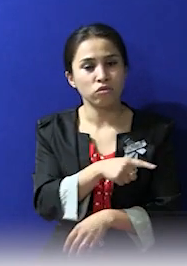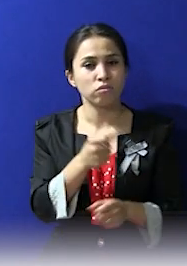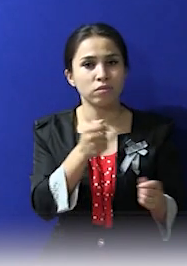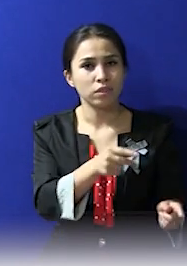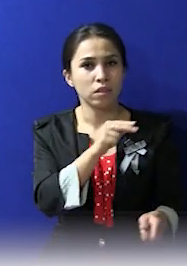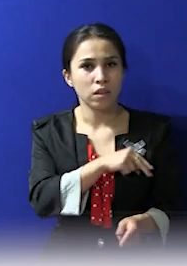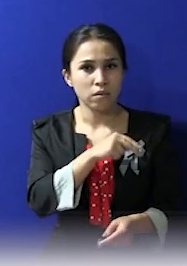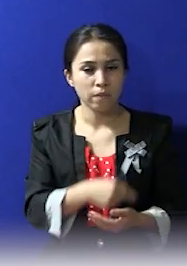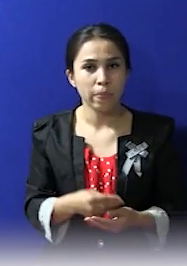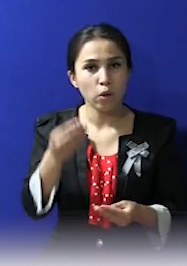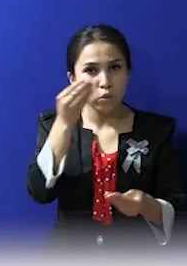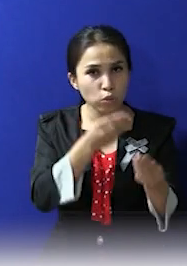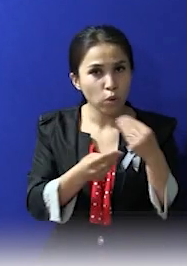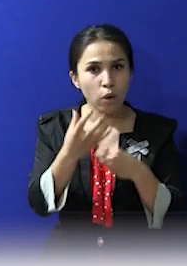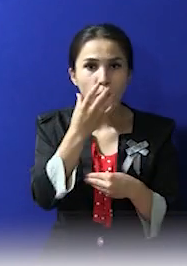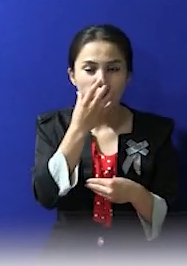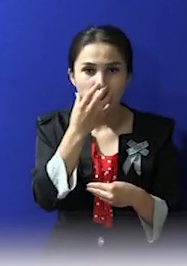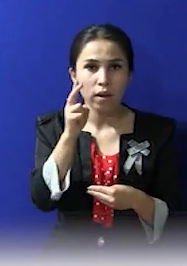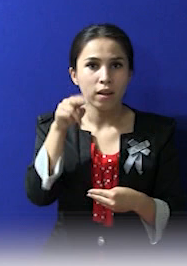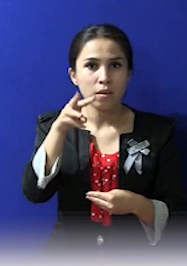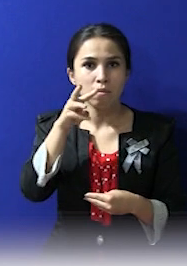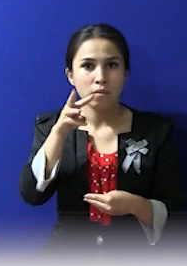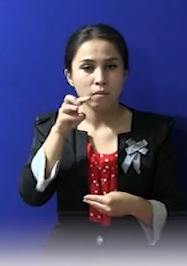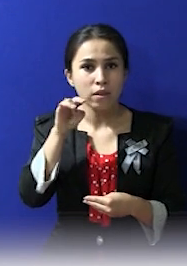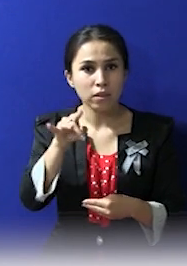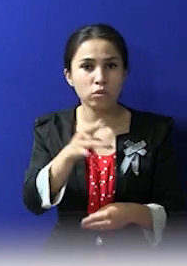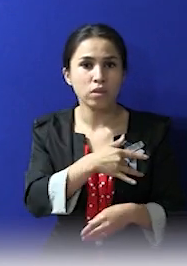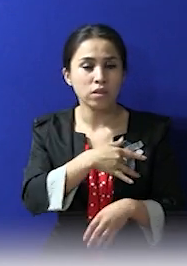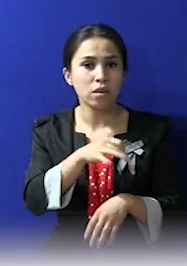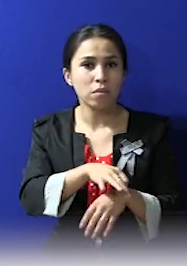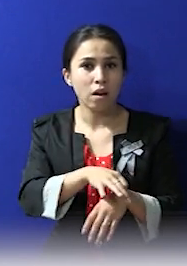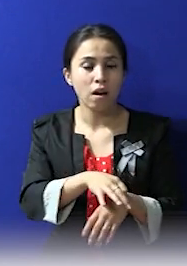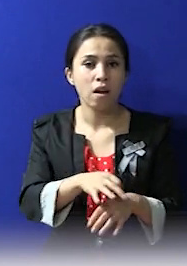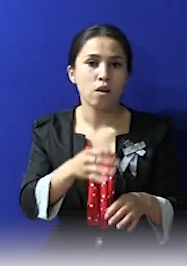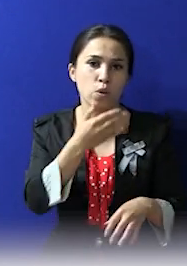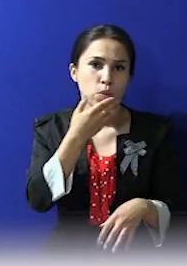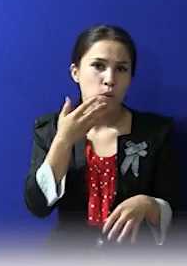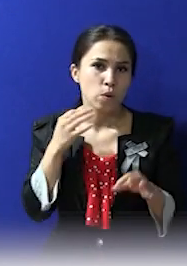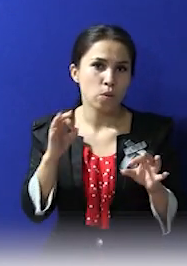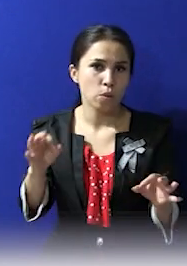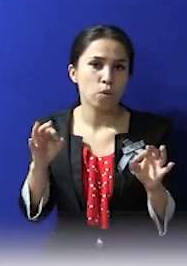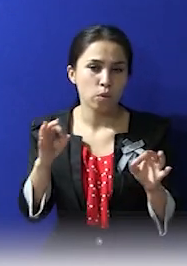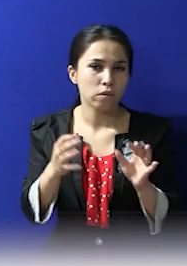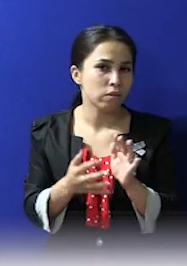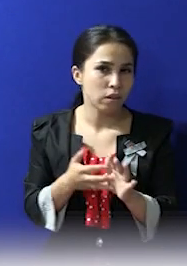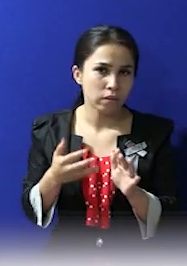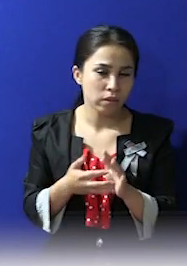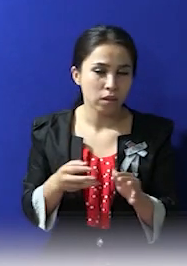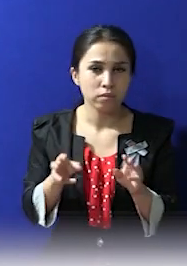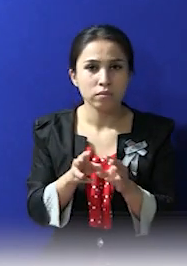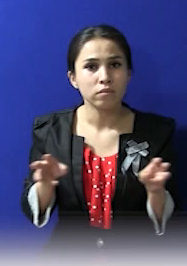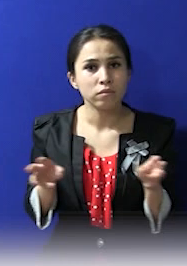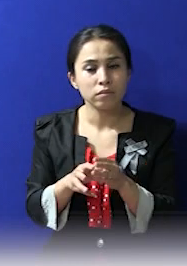есть договоренность с профильным министерством о предоставлении дополнительных средств в случае опережающего освоения выделенных денег.